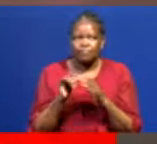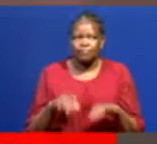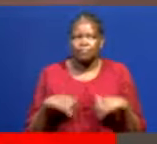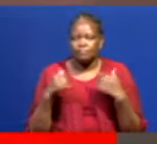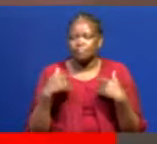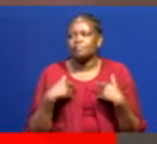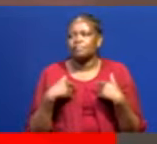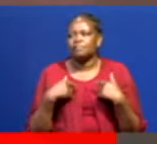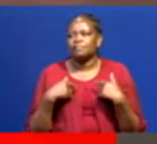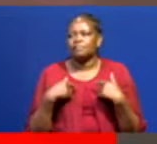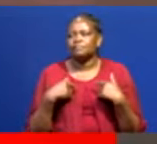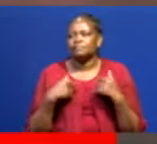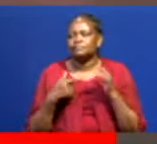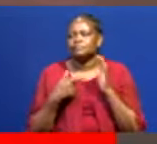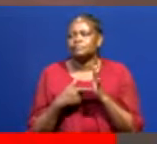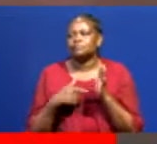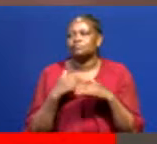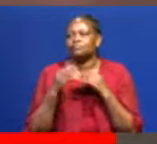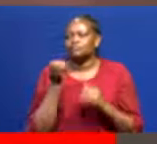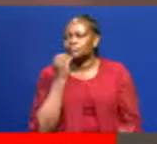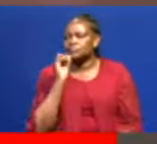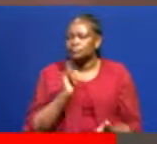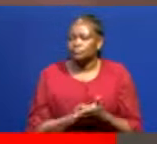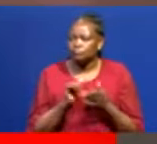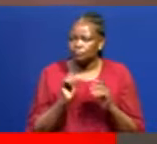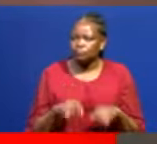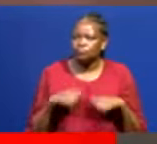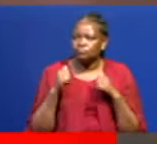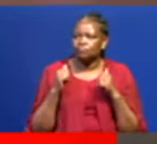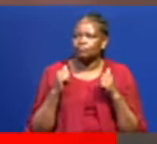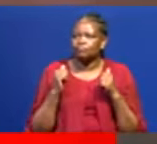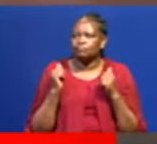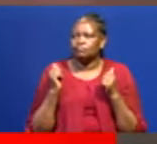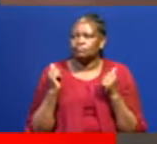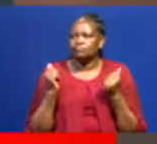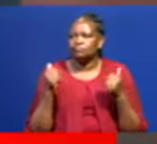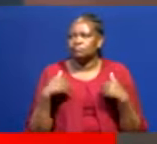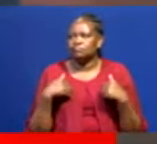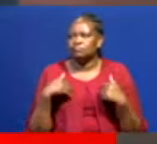ambavyo tunakula, tuseme all the foods that are alive that have cells, zina DNA pale ndani.